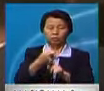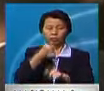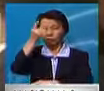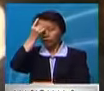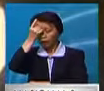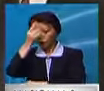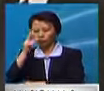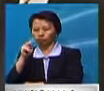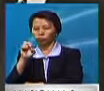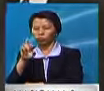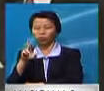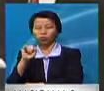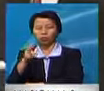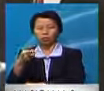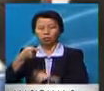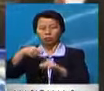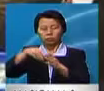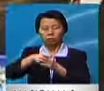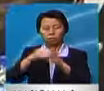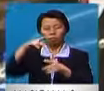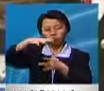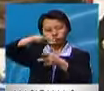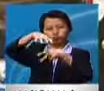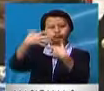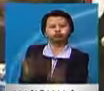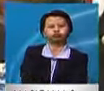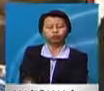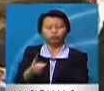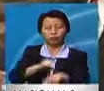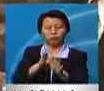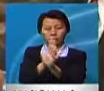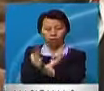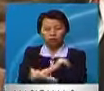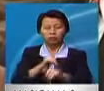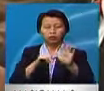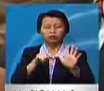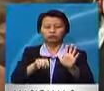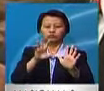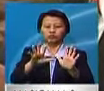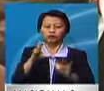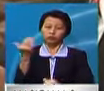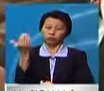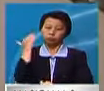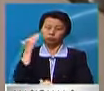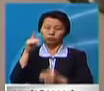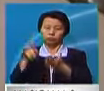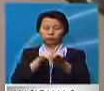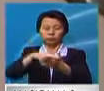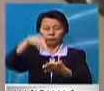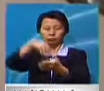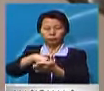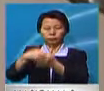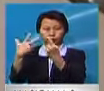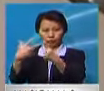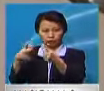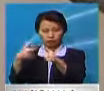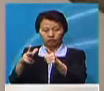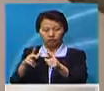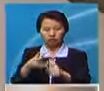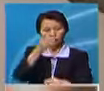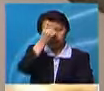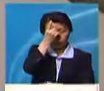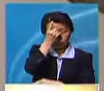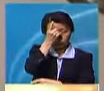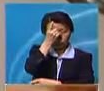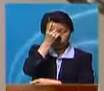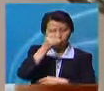Datuk Noriah Kasnon dalam nahas helikopter di Sebuah Sarawak pada 5 Mei lalu. Pada pilihan raya umum ke-13, Allahyarham Datuk